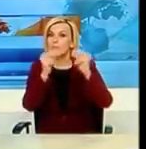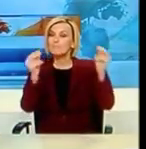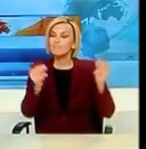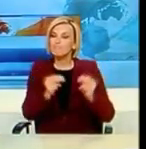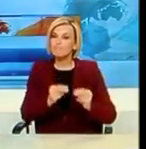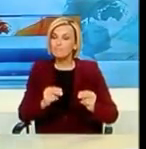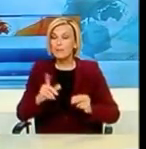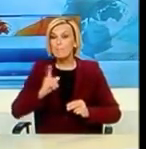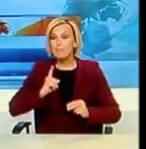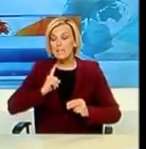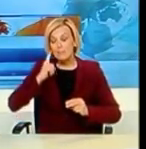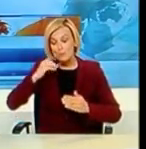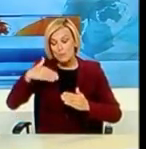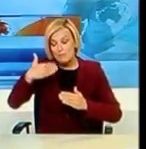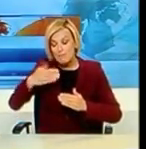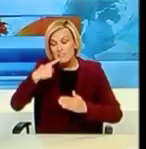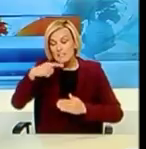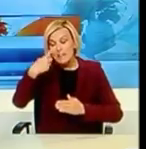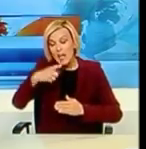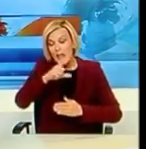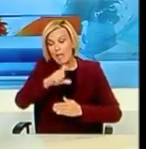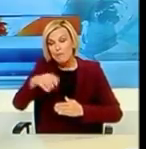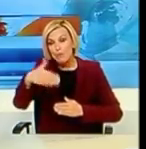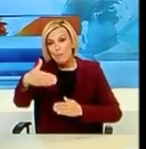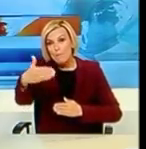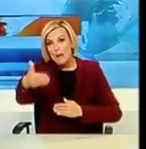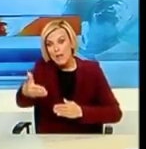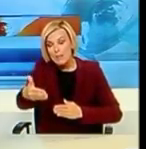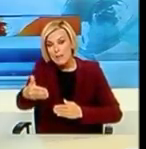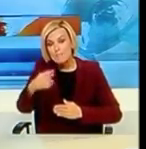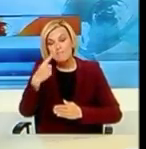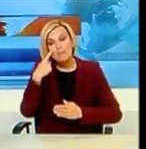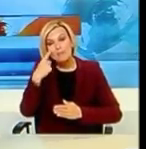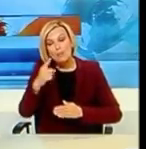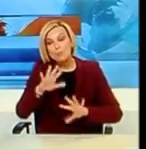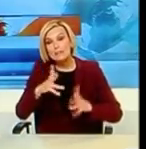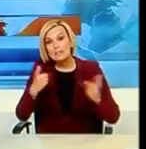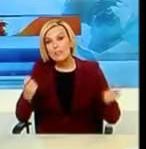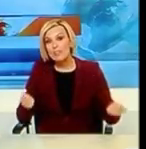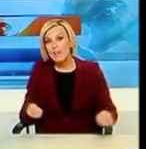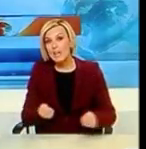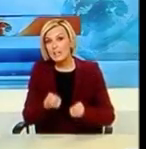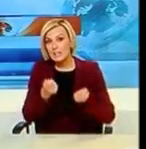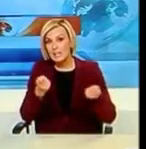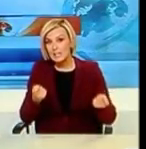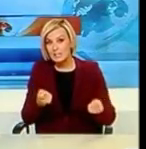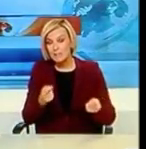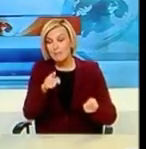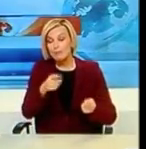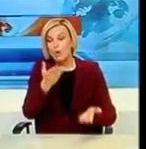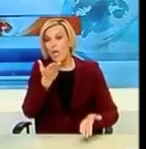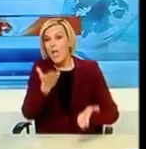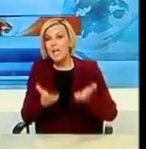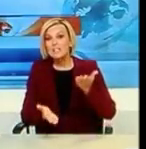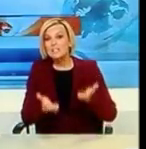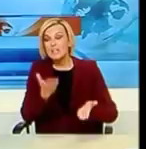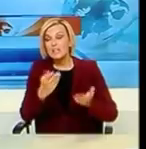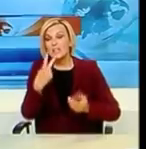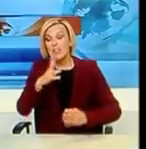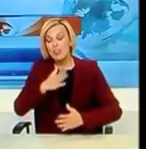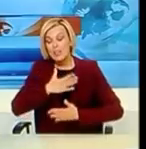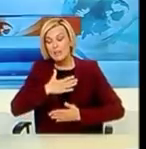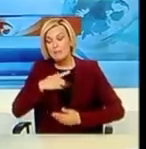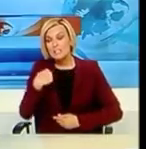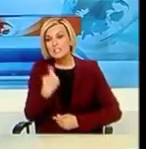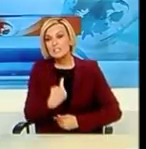χώρα μας. Είναι στο χέρι μας να αποδειχθούν σκληρές και περίπλοκες, αλλά όχι εφιαλτικές. Σας ζητώ λοιπόν